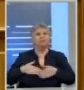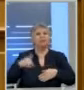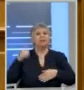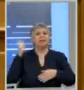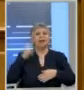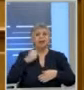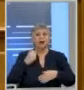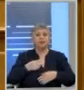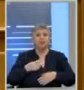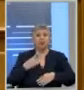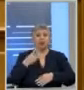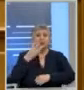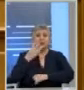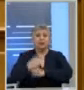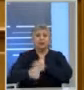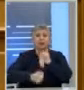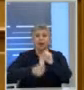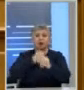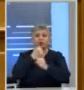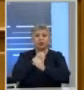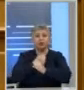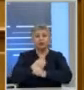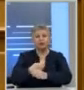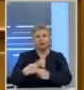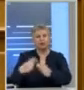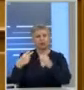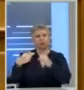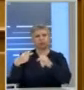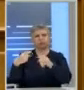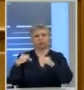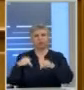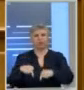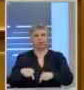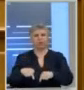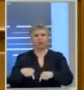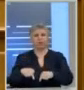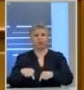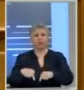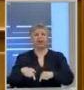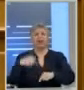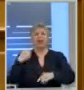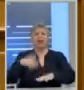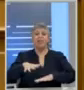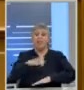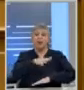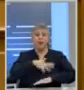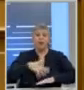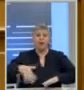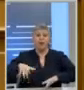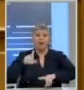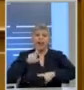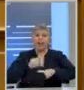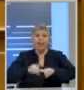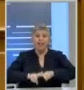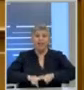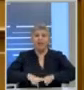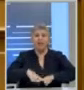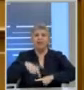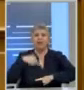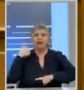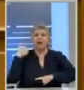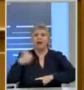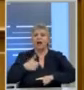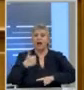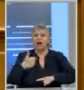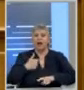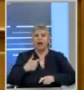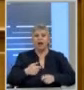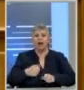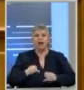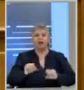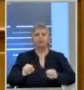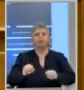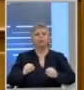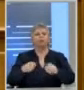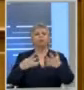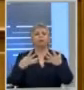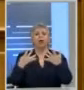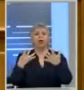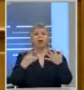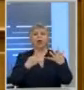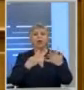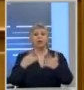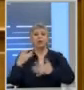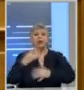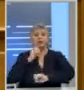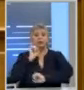μνημόνιο. Δεσμεύσατε την περιουσία της χώρας μέσω του υπερταμείου για 99 χρόνια.